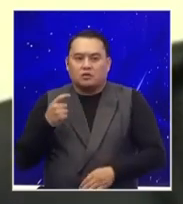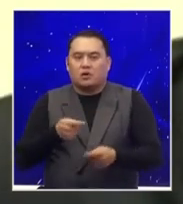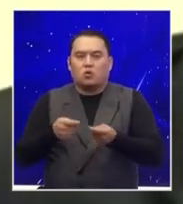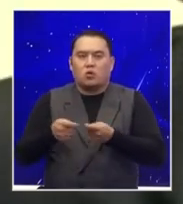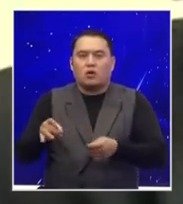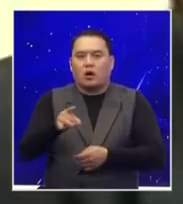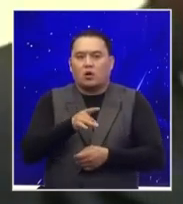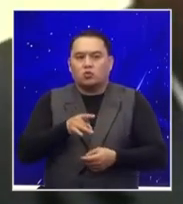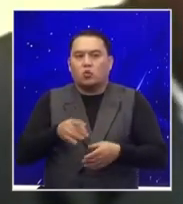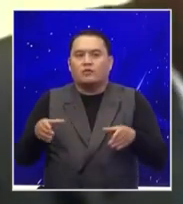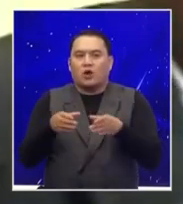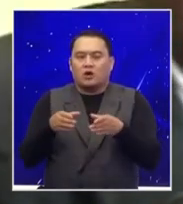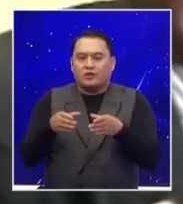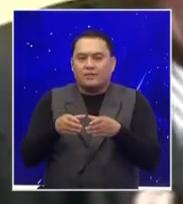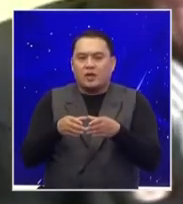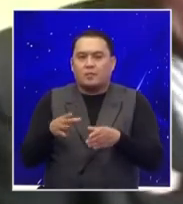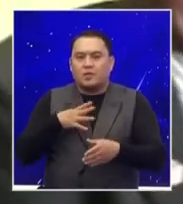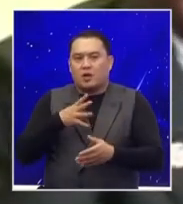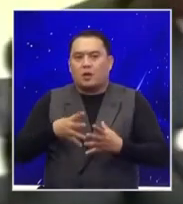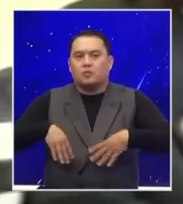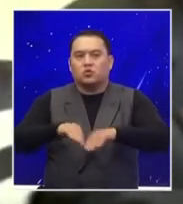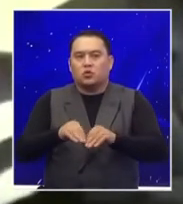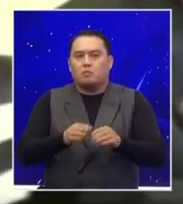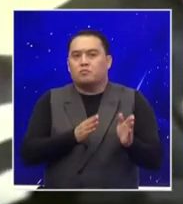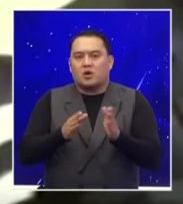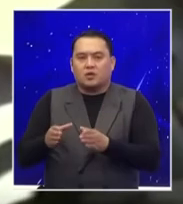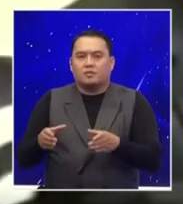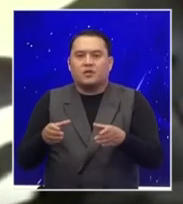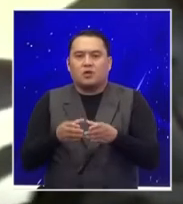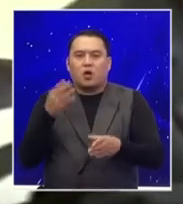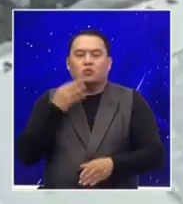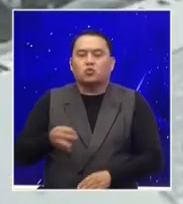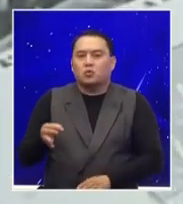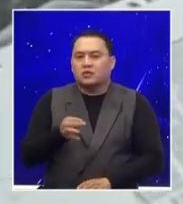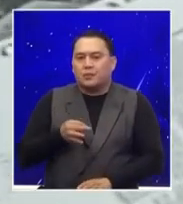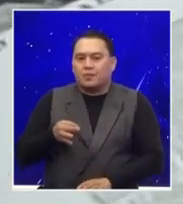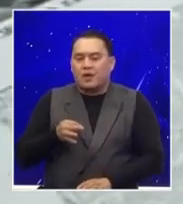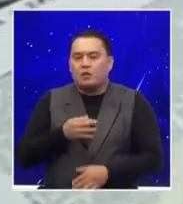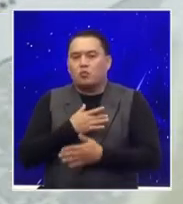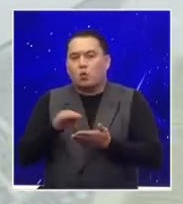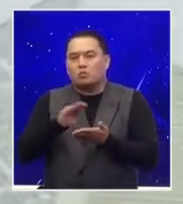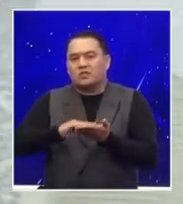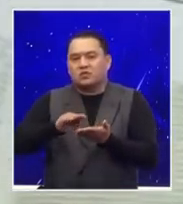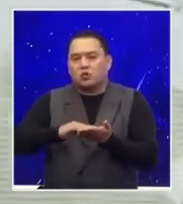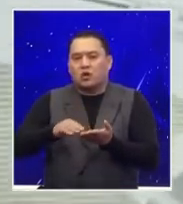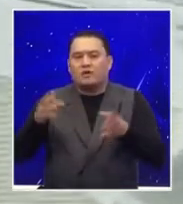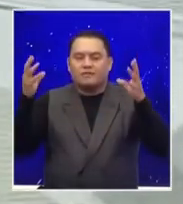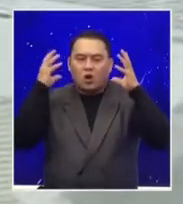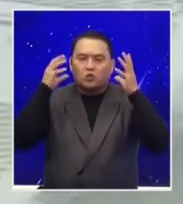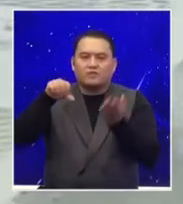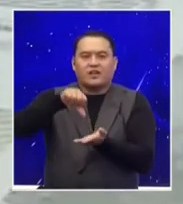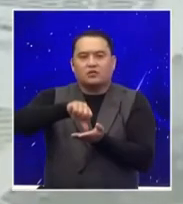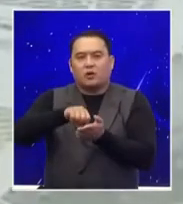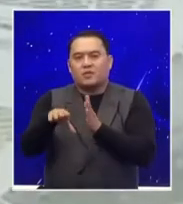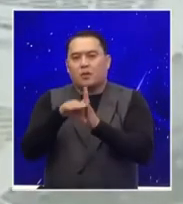Возглавлял районные трудовые коллективы. Был видным общественным и партийным деятелем ЖТСУского края. Много писал, выступал на радио, неоднократно